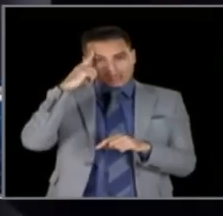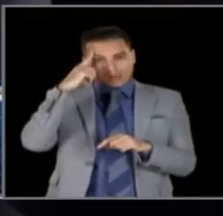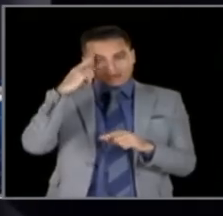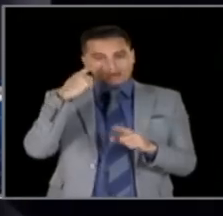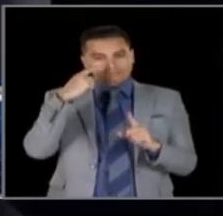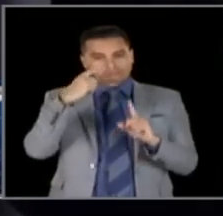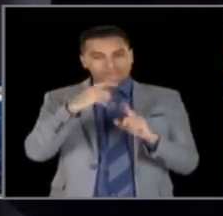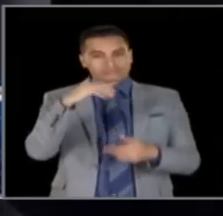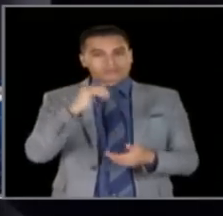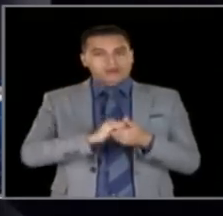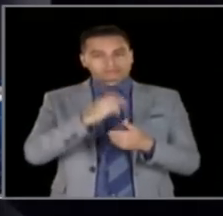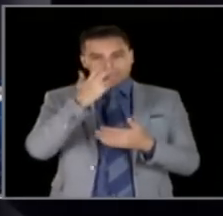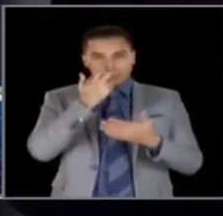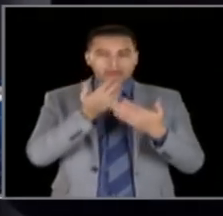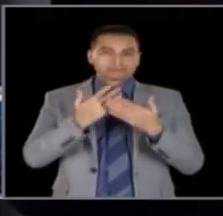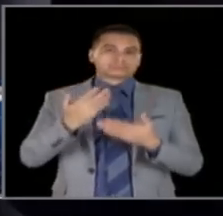اليابانية.